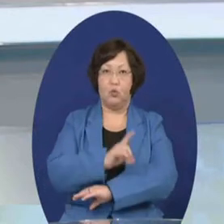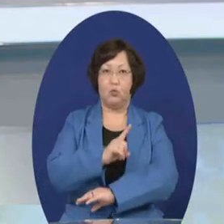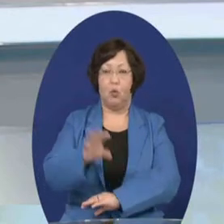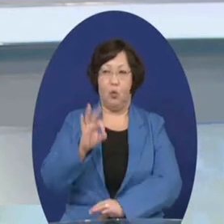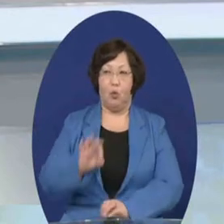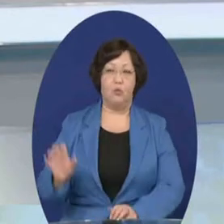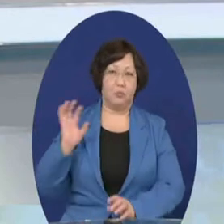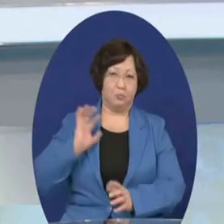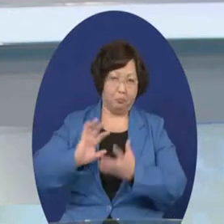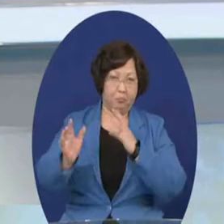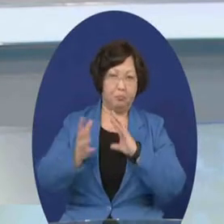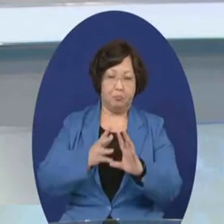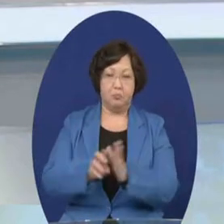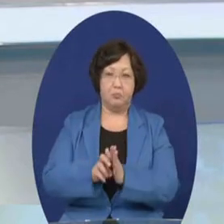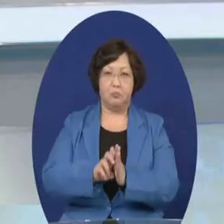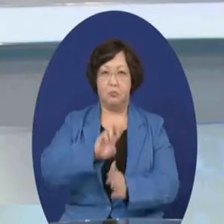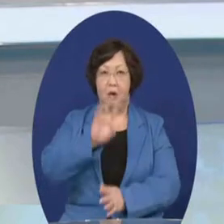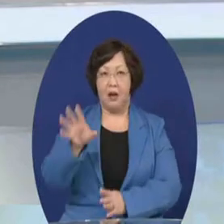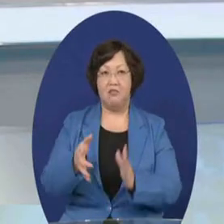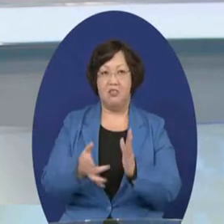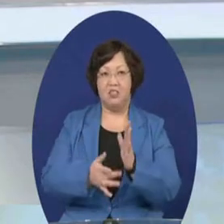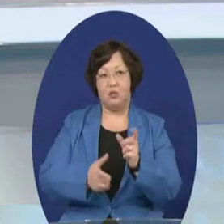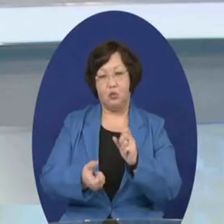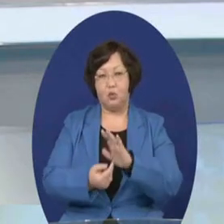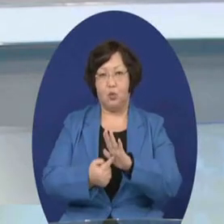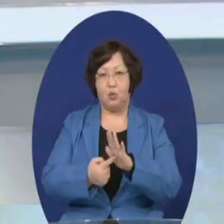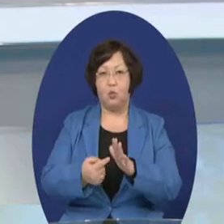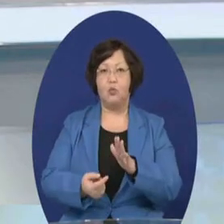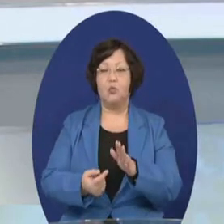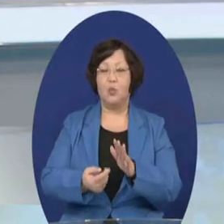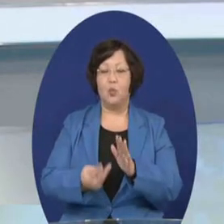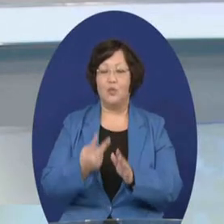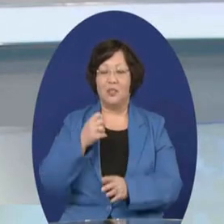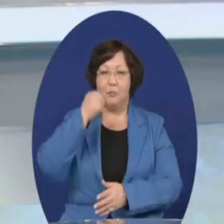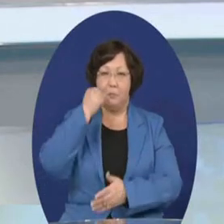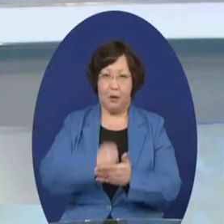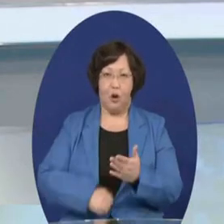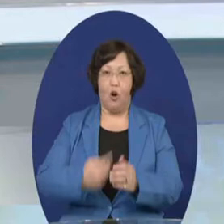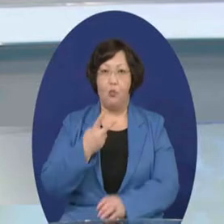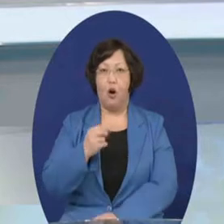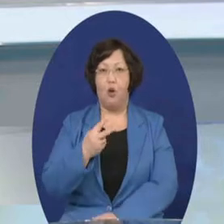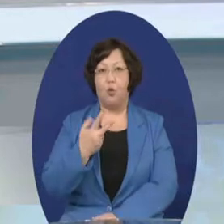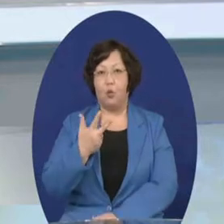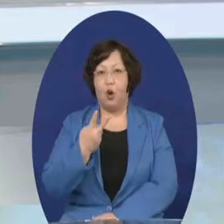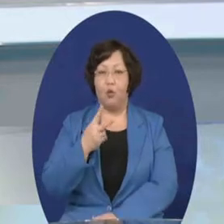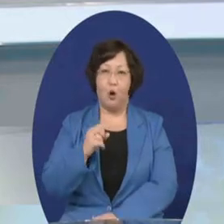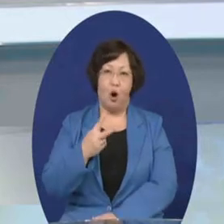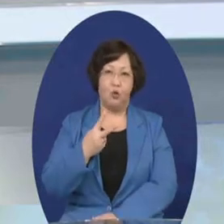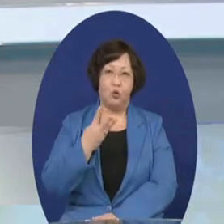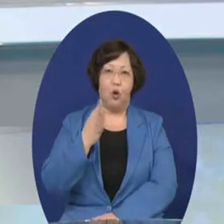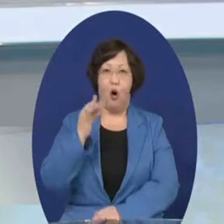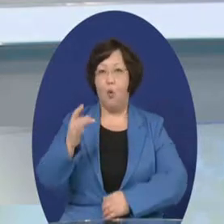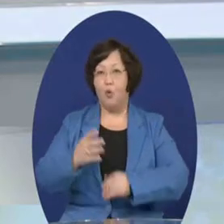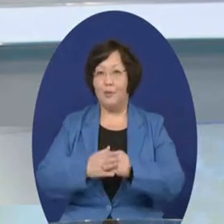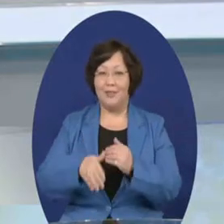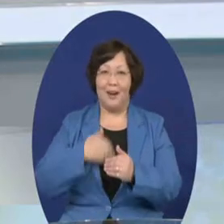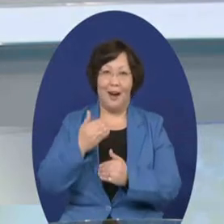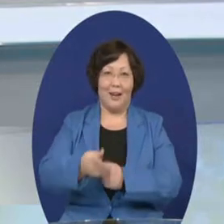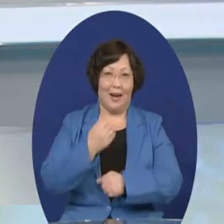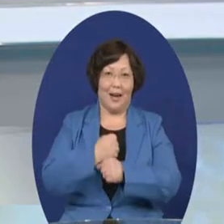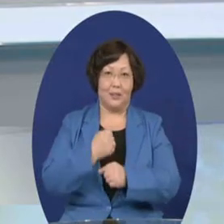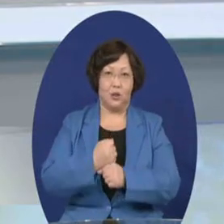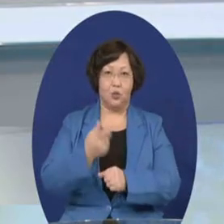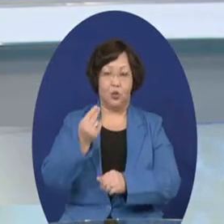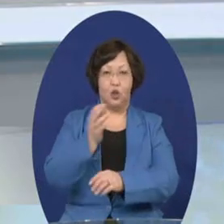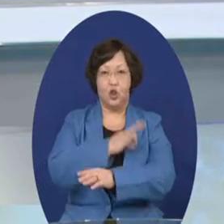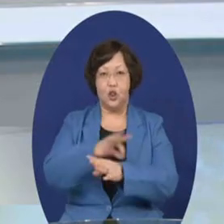мөн байгалийн хин хоолойн техник эдийн засгийн үндэслэл батлагдсныг хүлээн зөвшөөрч 2023 болон за 2024 он хүртэл дараагийн шатны